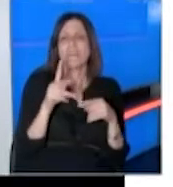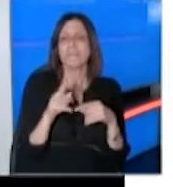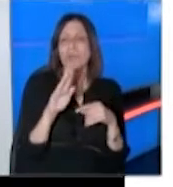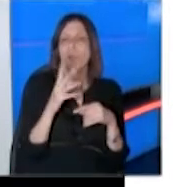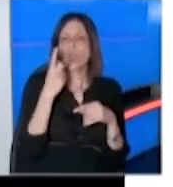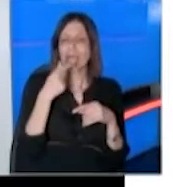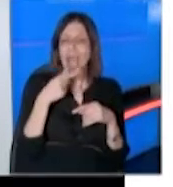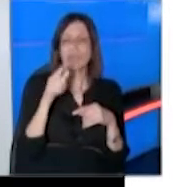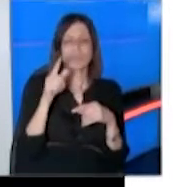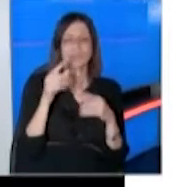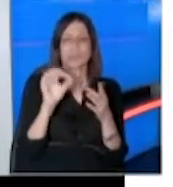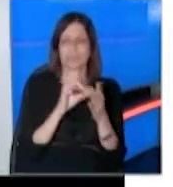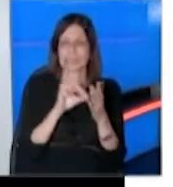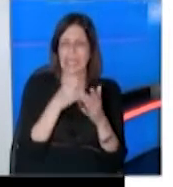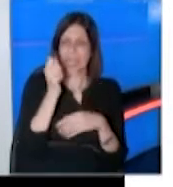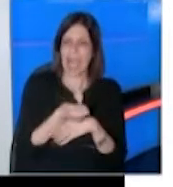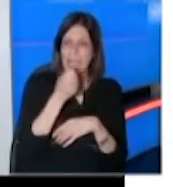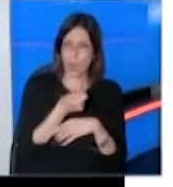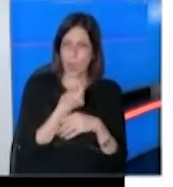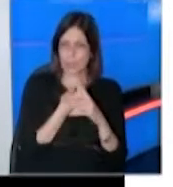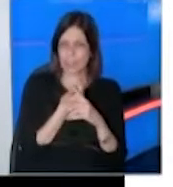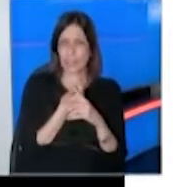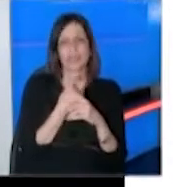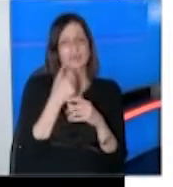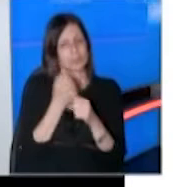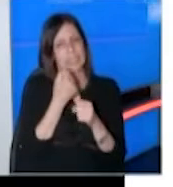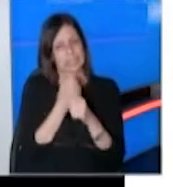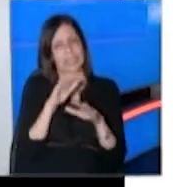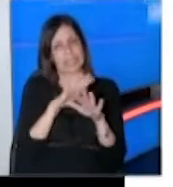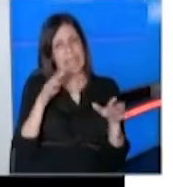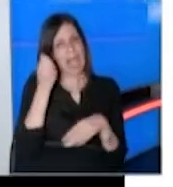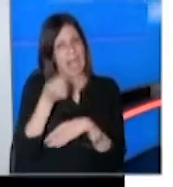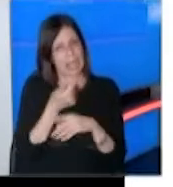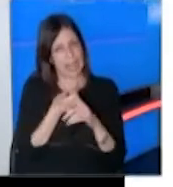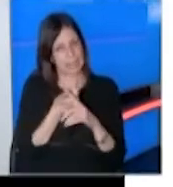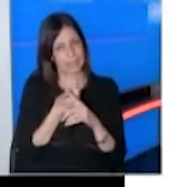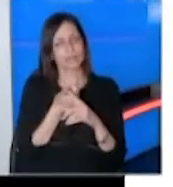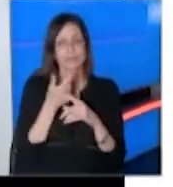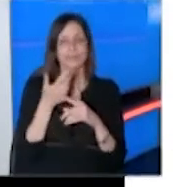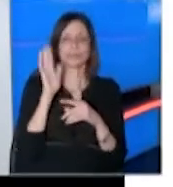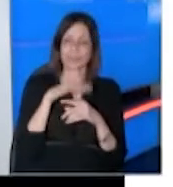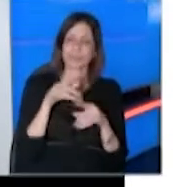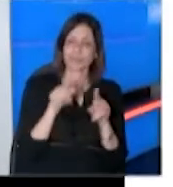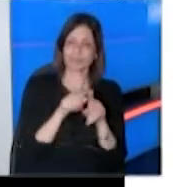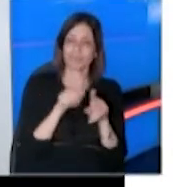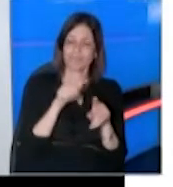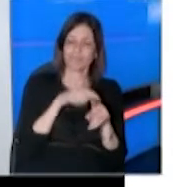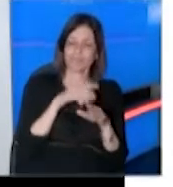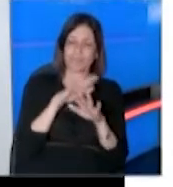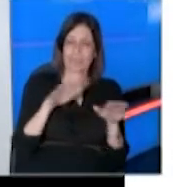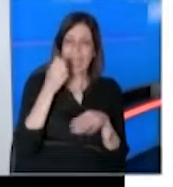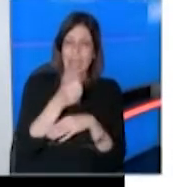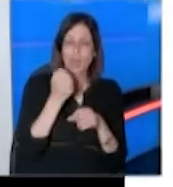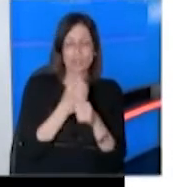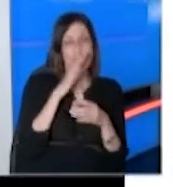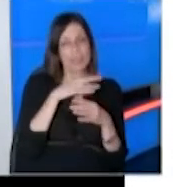מגיע. משרד החקלאות, א', חקלאות, מתעסק עם קרקע חקלאית. אבל על היתר, על הדרך, מכיוון שקרקע חקלאית כבר עושה עוד